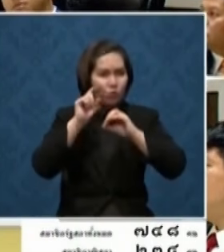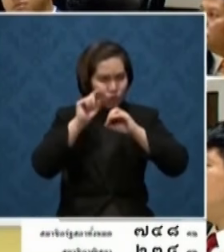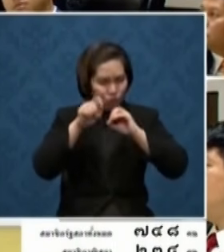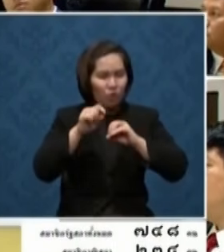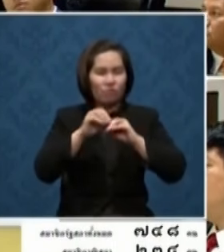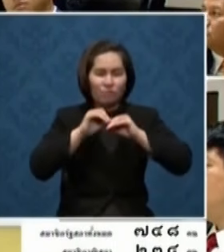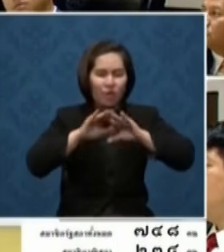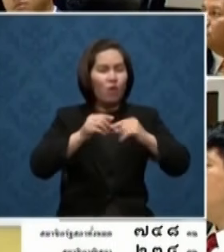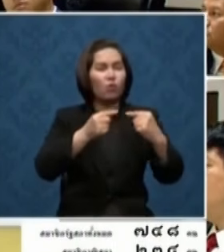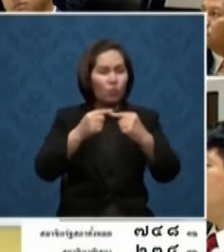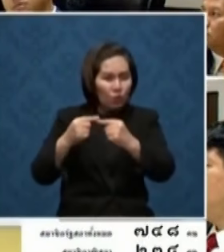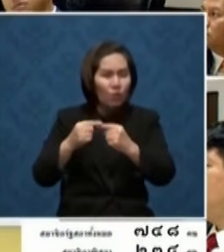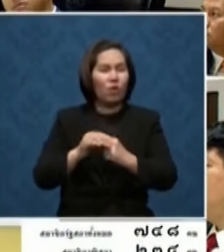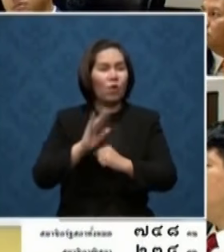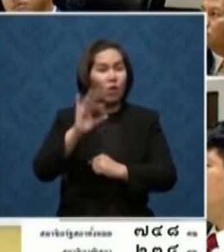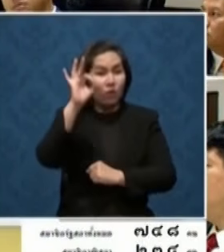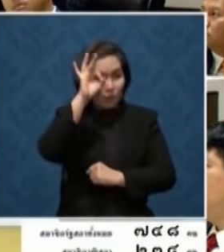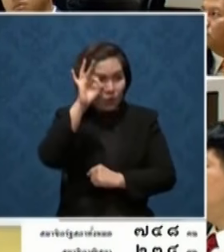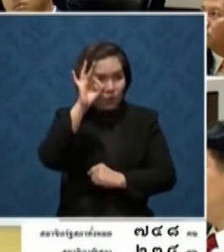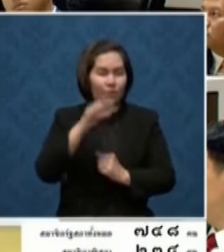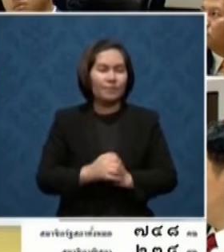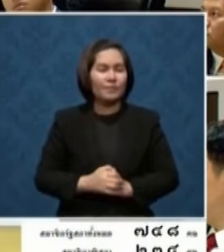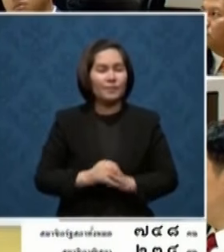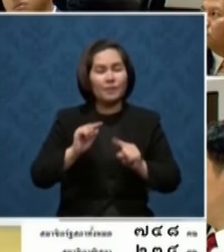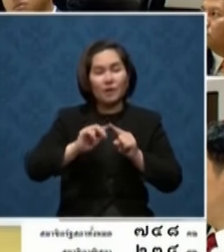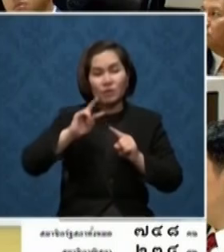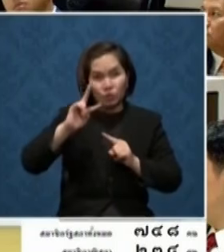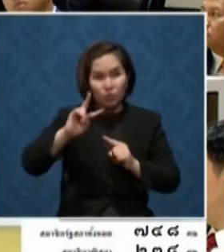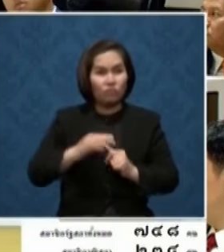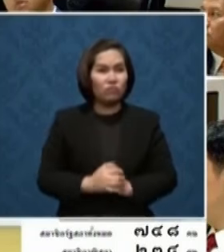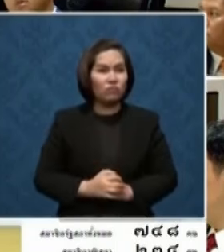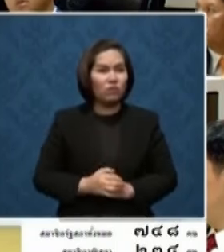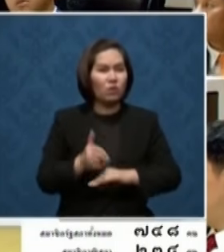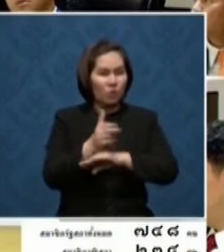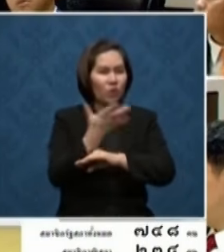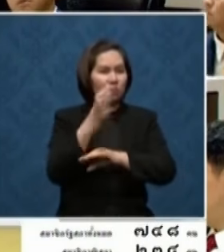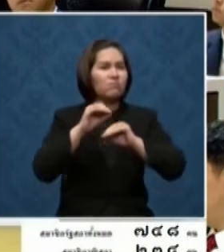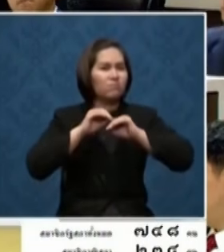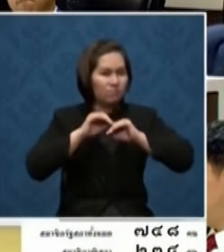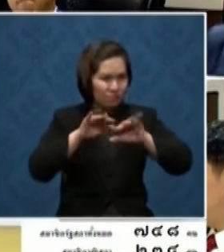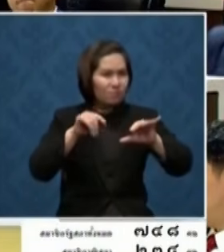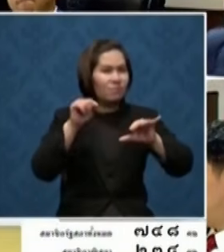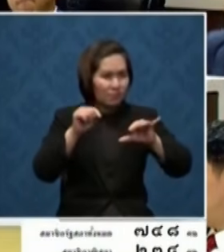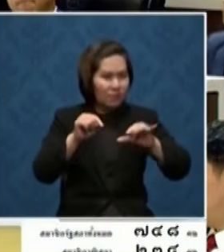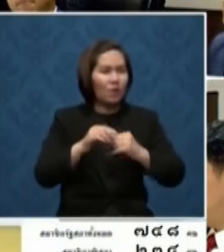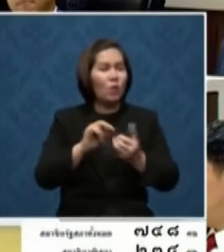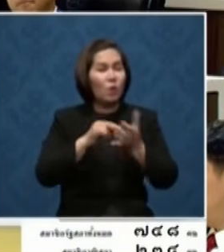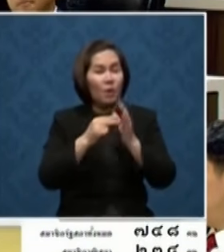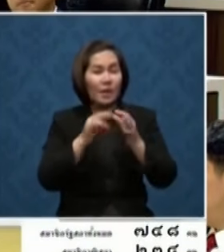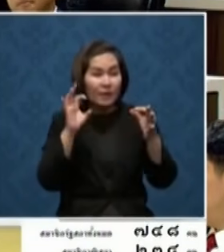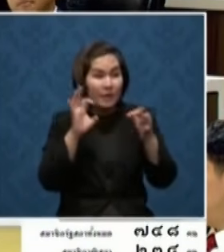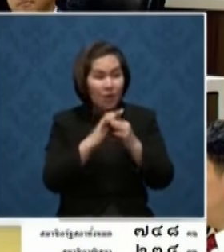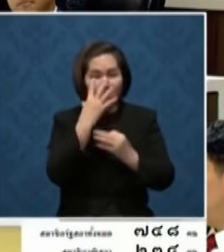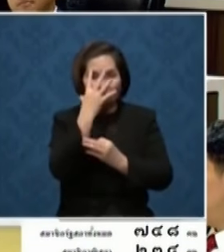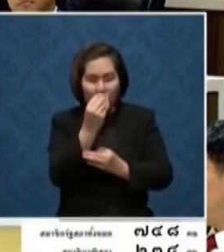คือมันฟังแล้วมันไม่ขึ้นน่ะคือจะบอกว่าการตีความเนี่ยจริงๆแล้วคุณมีเป้าหมายที่จะประสงค์ร้